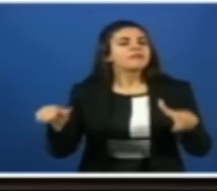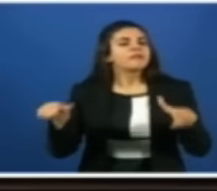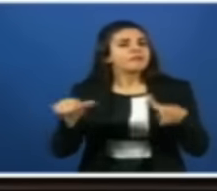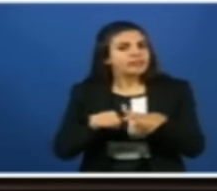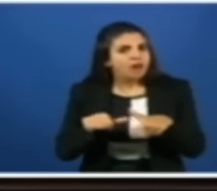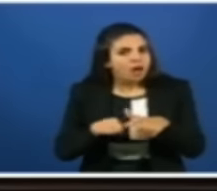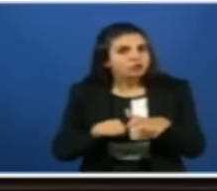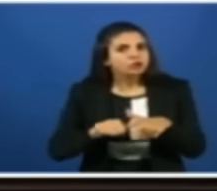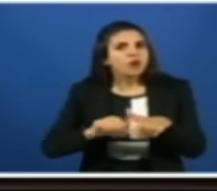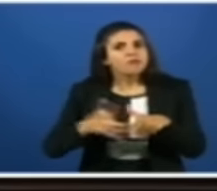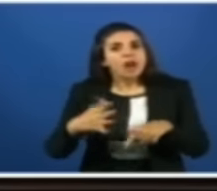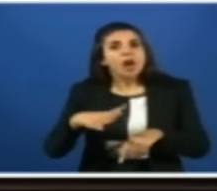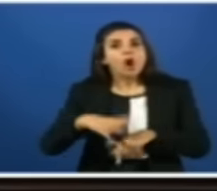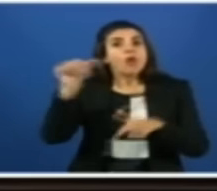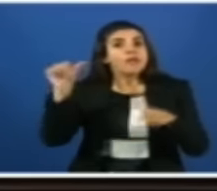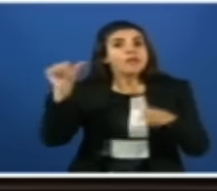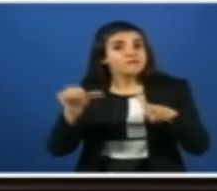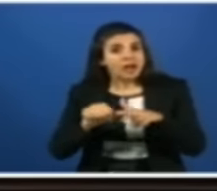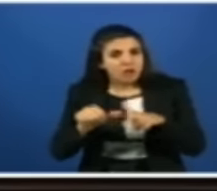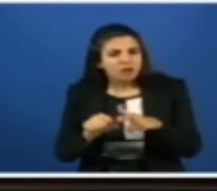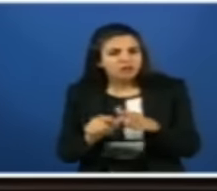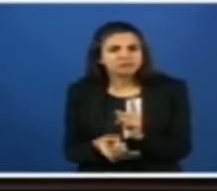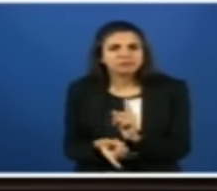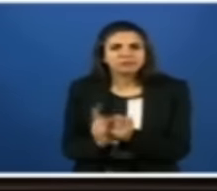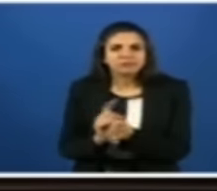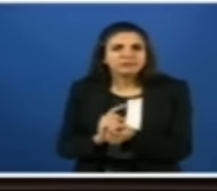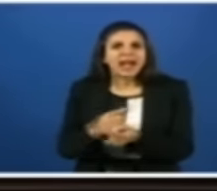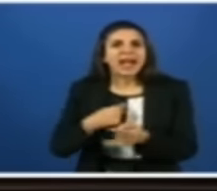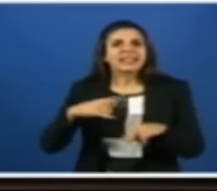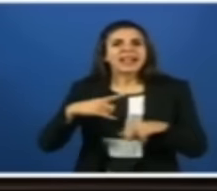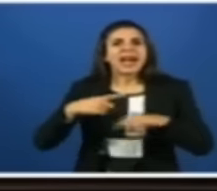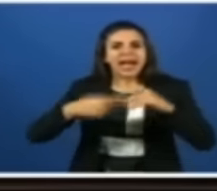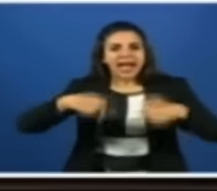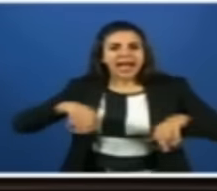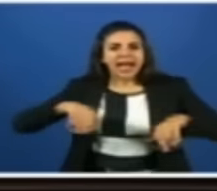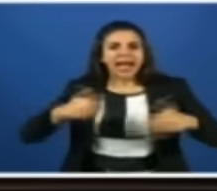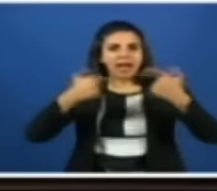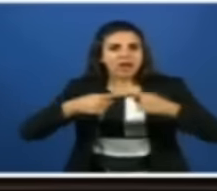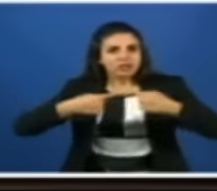federasyon ve konfederasyon heyetlerini kabul ettik.